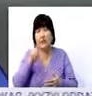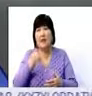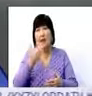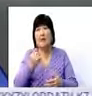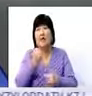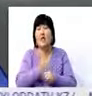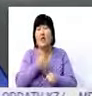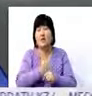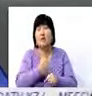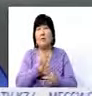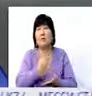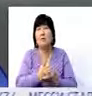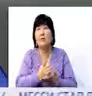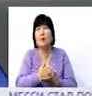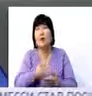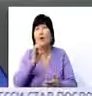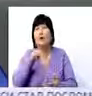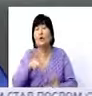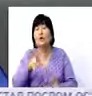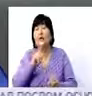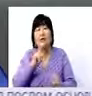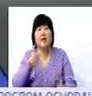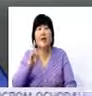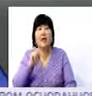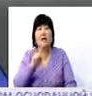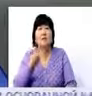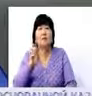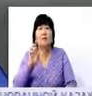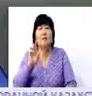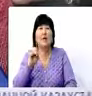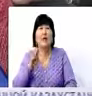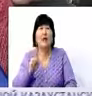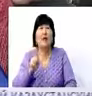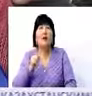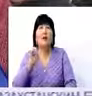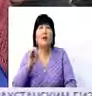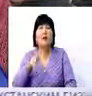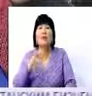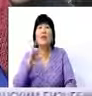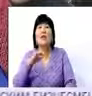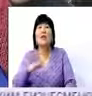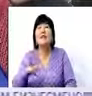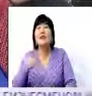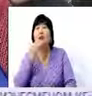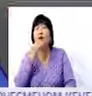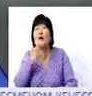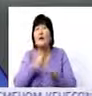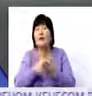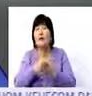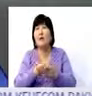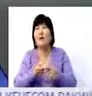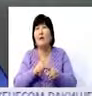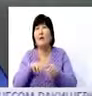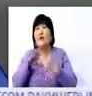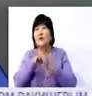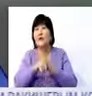они разрабатывают сорт Казветта, это сорт для детского питания. Амилоза в